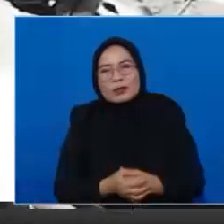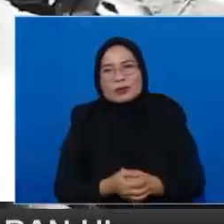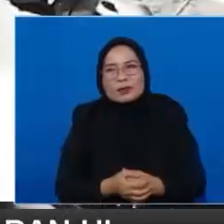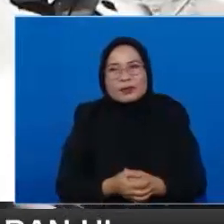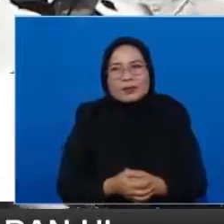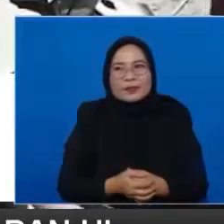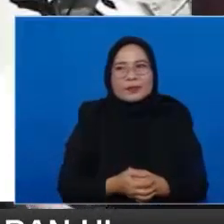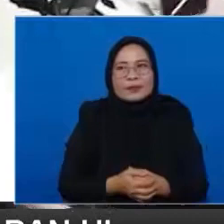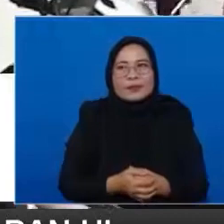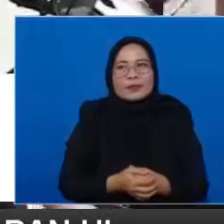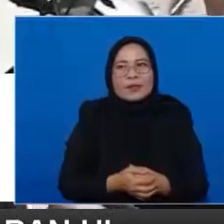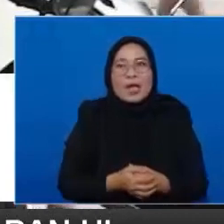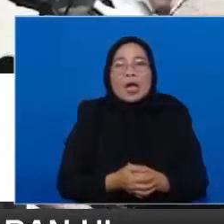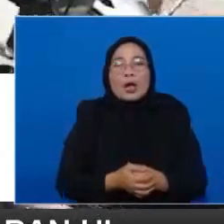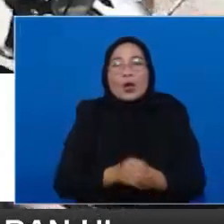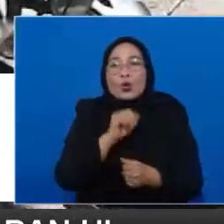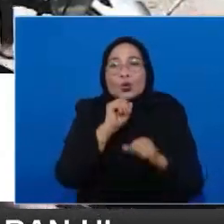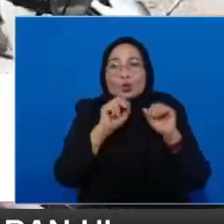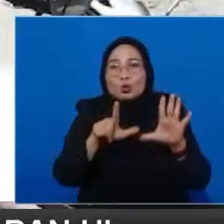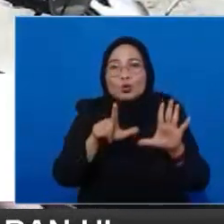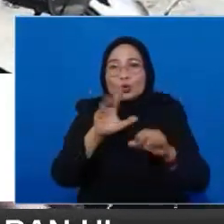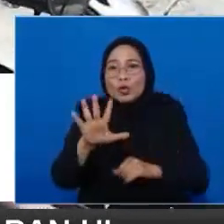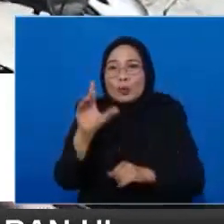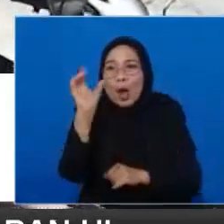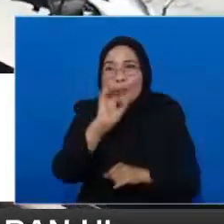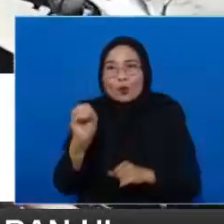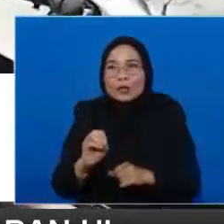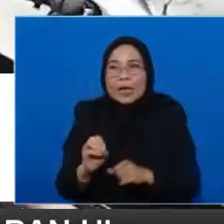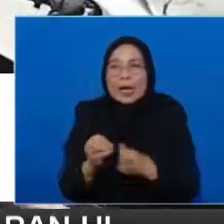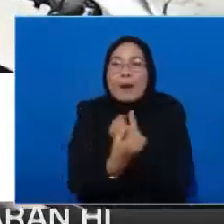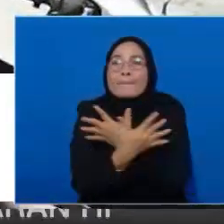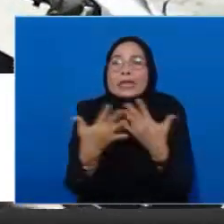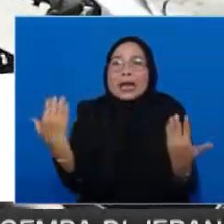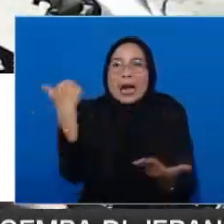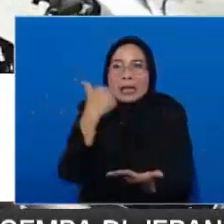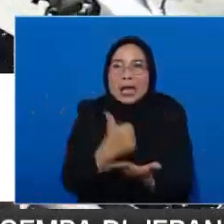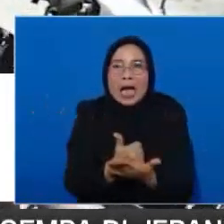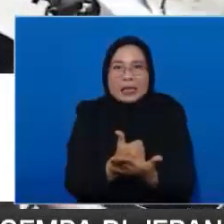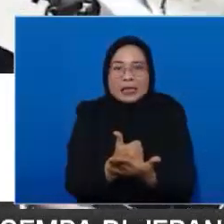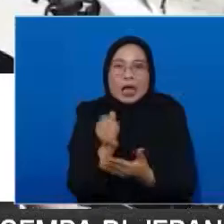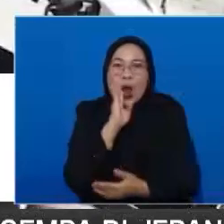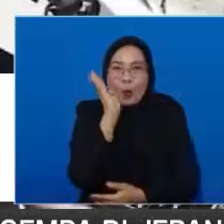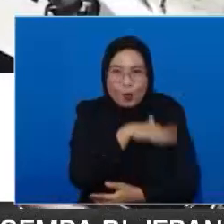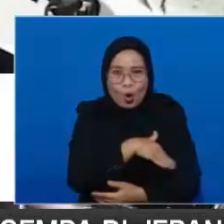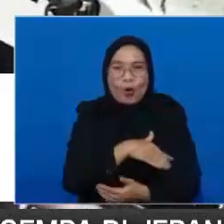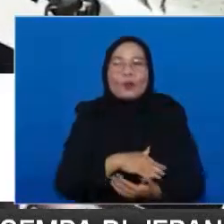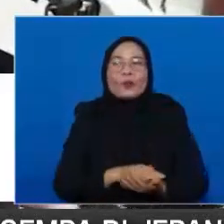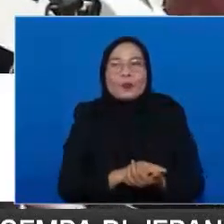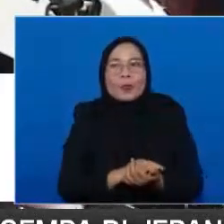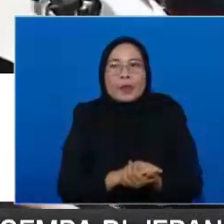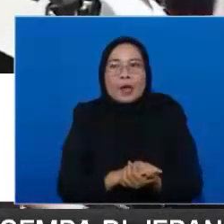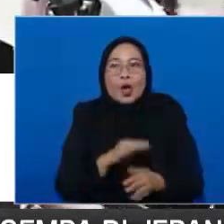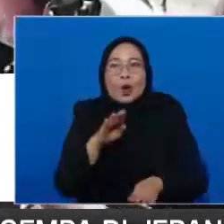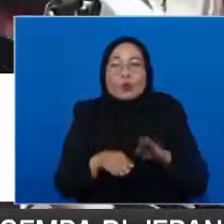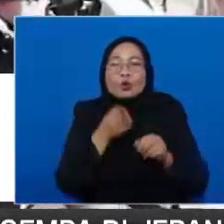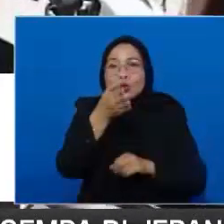Kalau 85% lokal. Lokal. Logistiknya dari tadi agak kurang bagus karena mungkin crowded karena kunjungan lokal ini